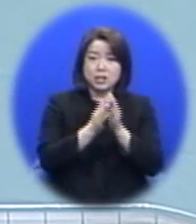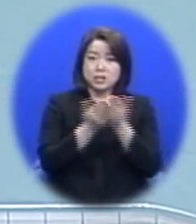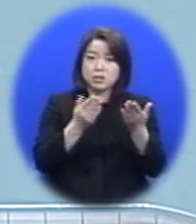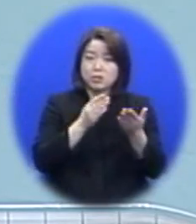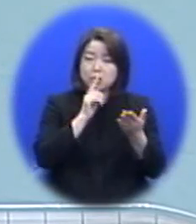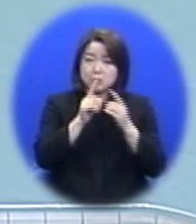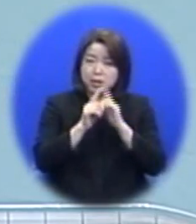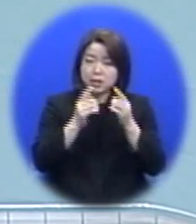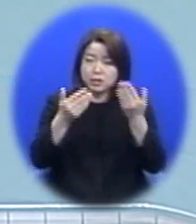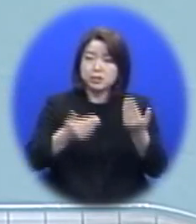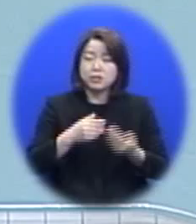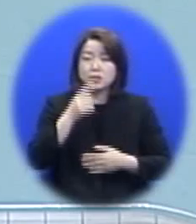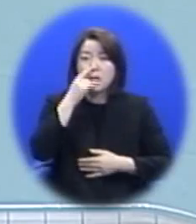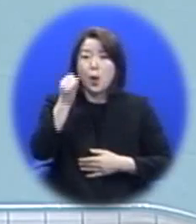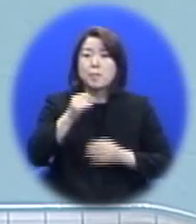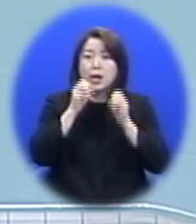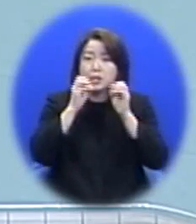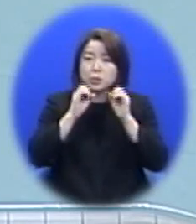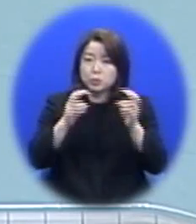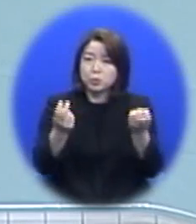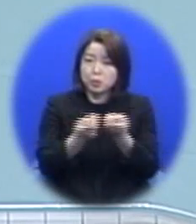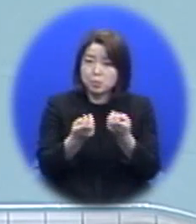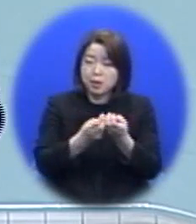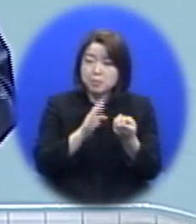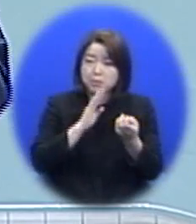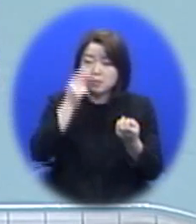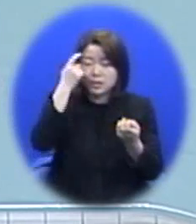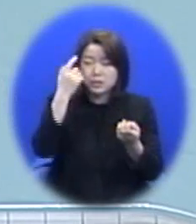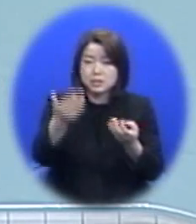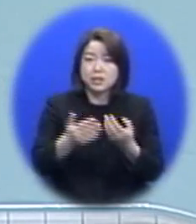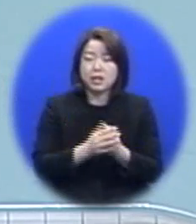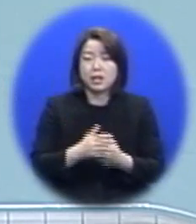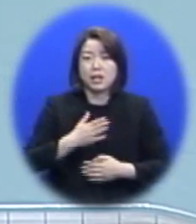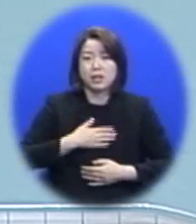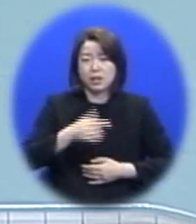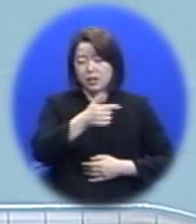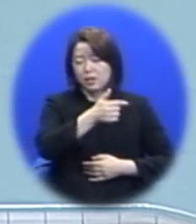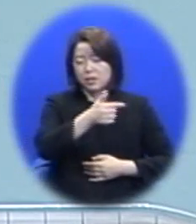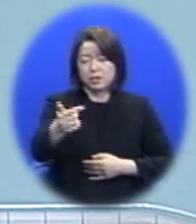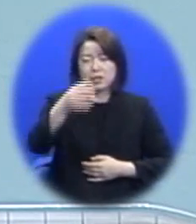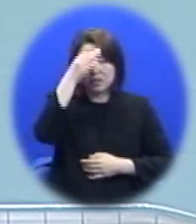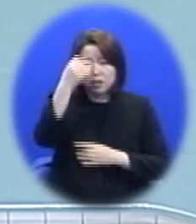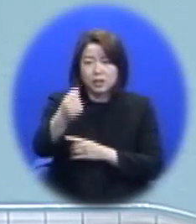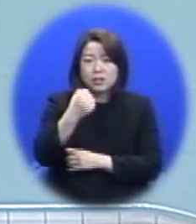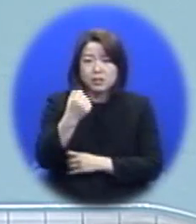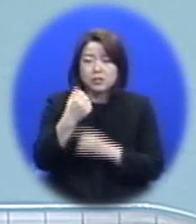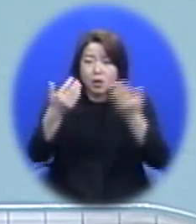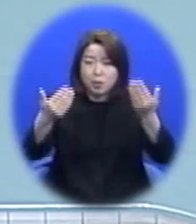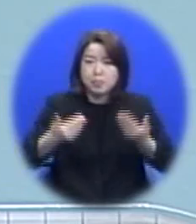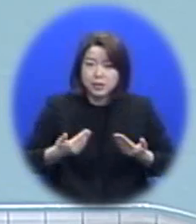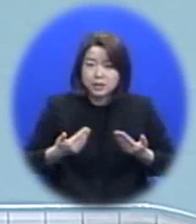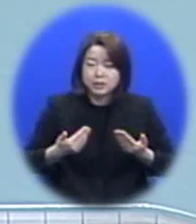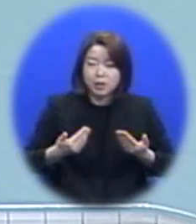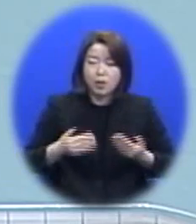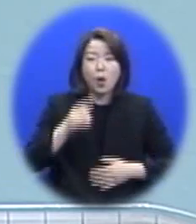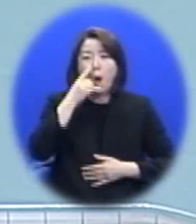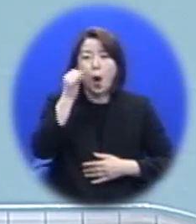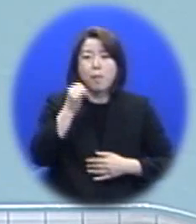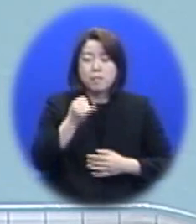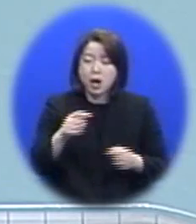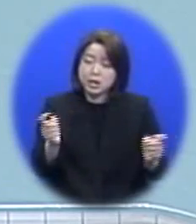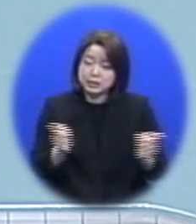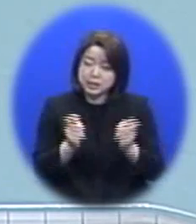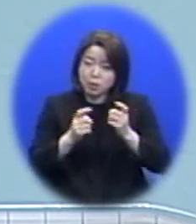엄마 전도 방법일까? 내가 큰 능력을 받아서 엄마와 싸워서 그 귀신을